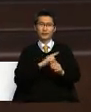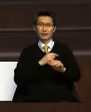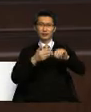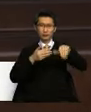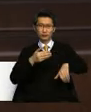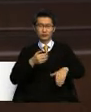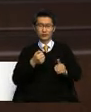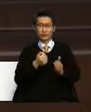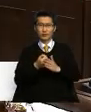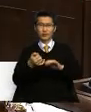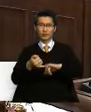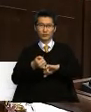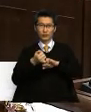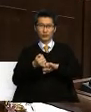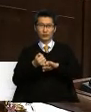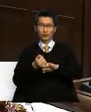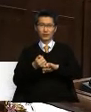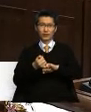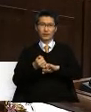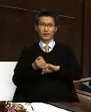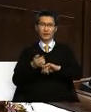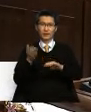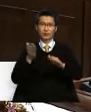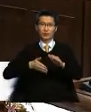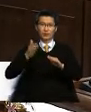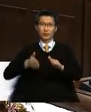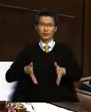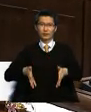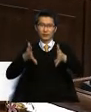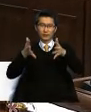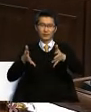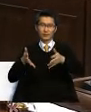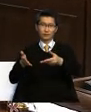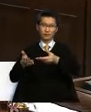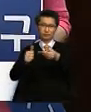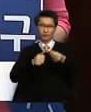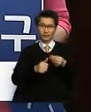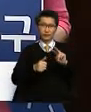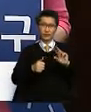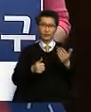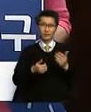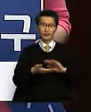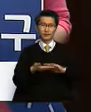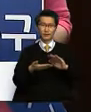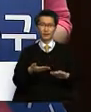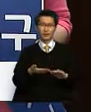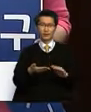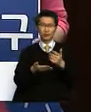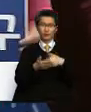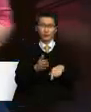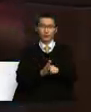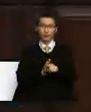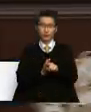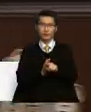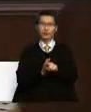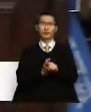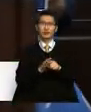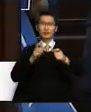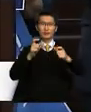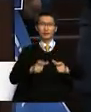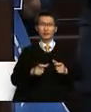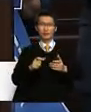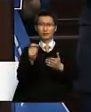때문에 필연적으로 산하 기관은 동두천으로 유치되어야만 합니다. 그러기 위해서는